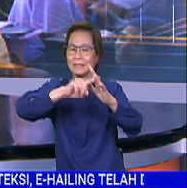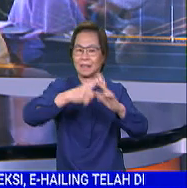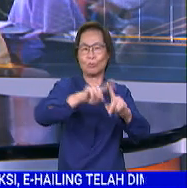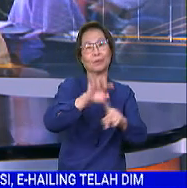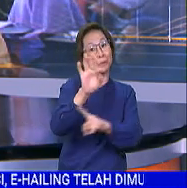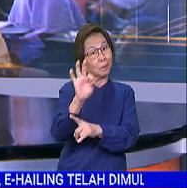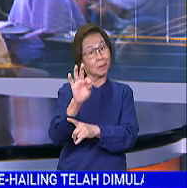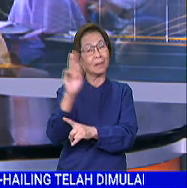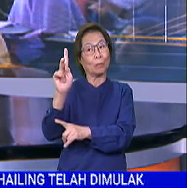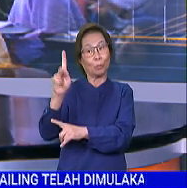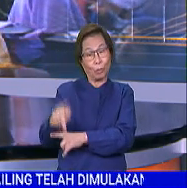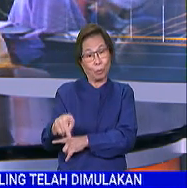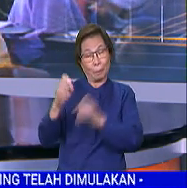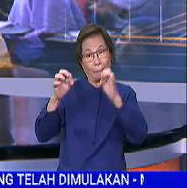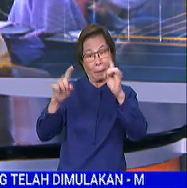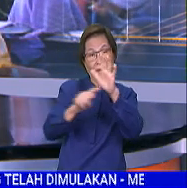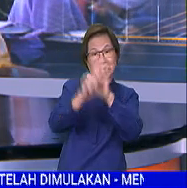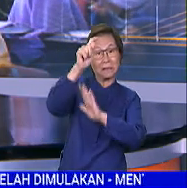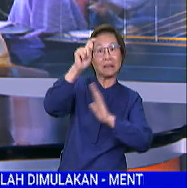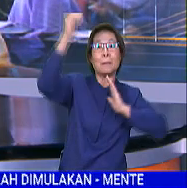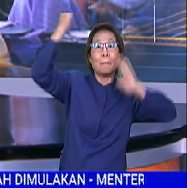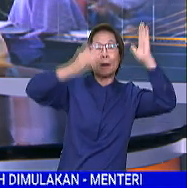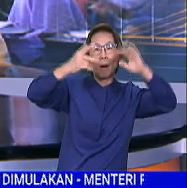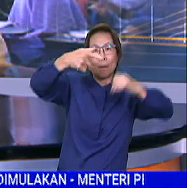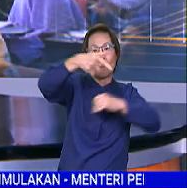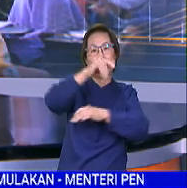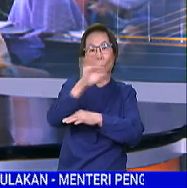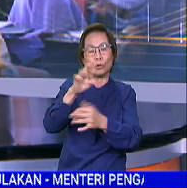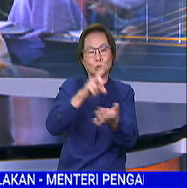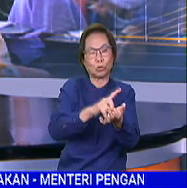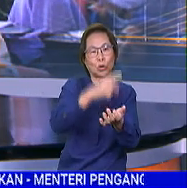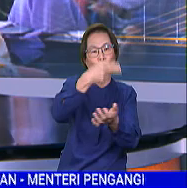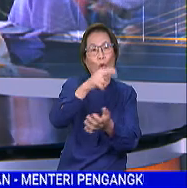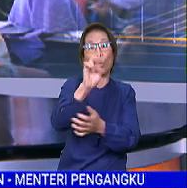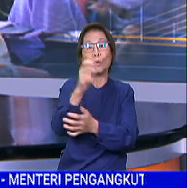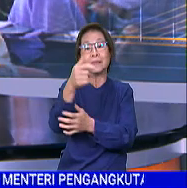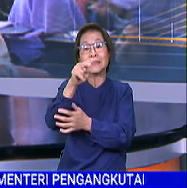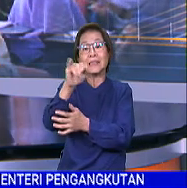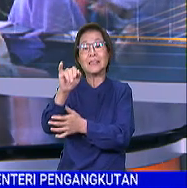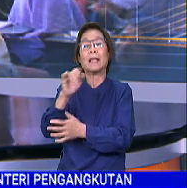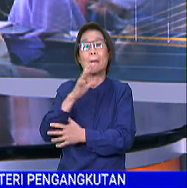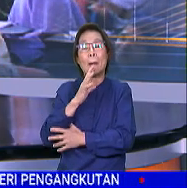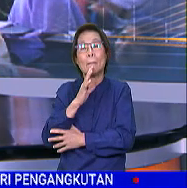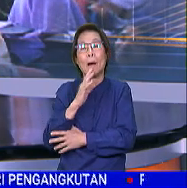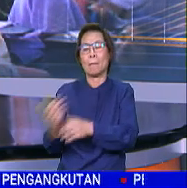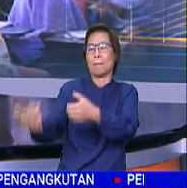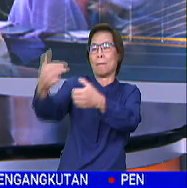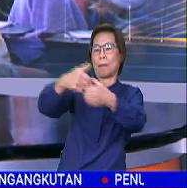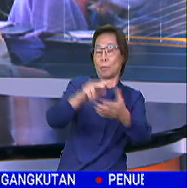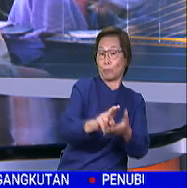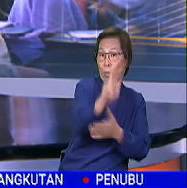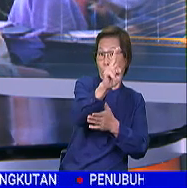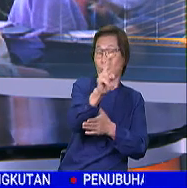September ini ketua pengarah pendidikan tinggi Malaysia Profesor Doktor Husaini Umar berkata ia melibatkan kemasukan ke